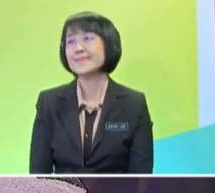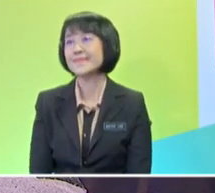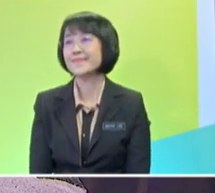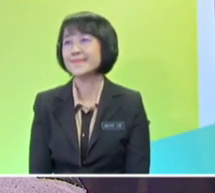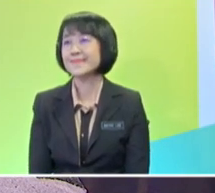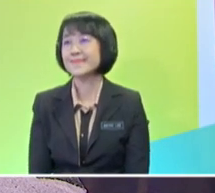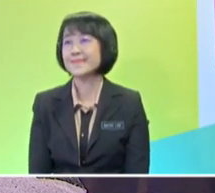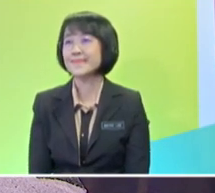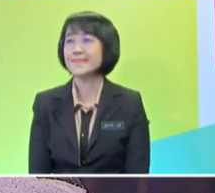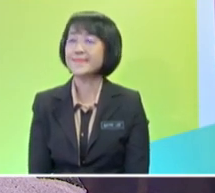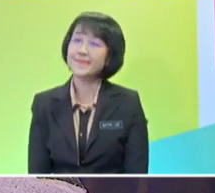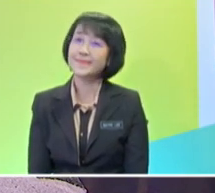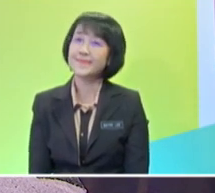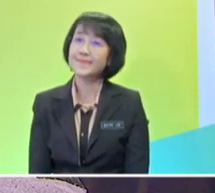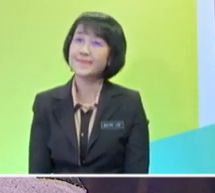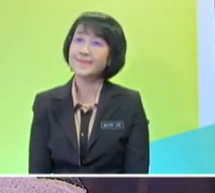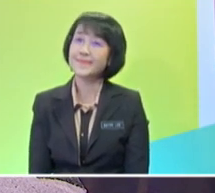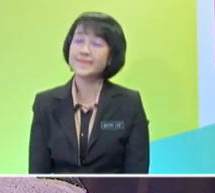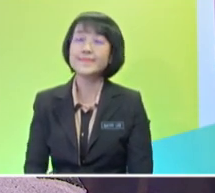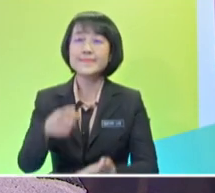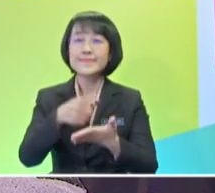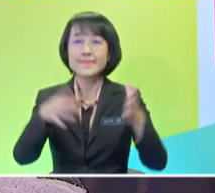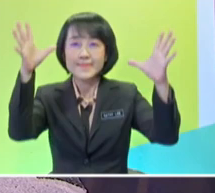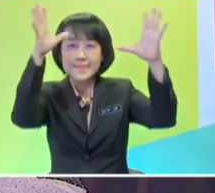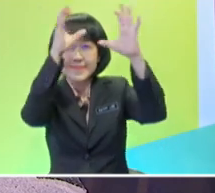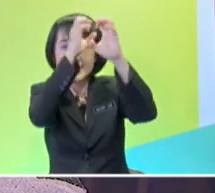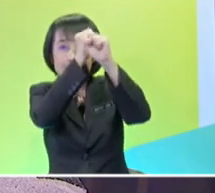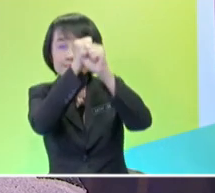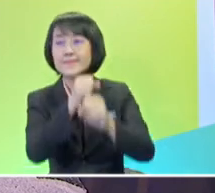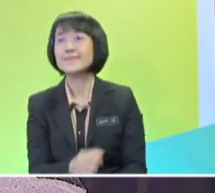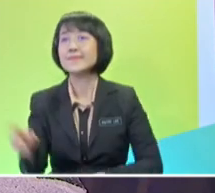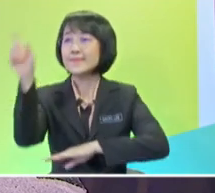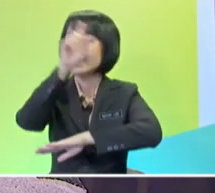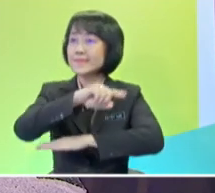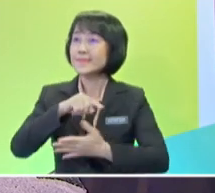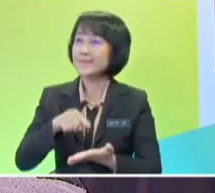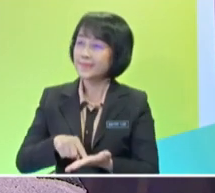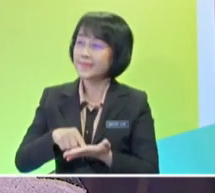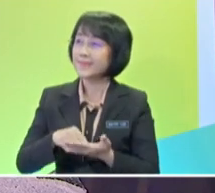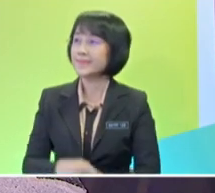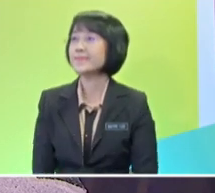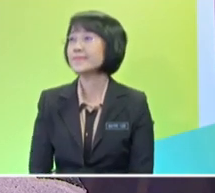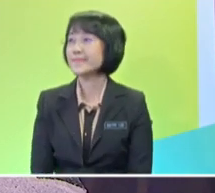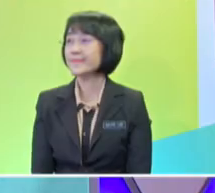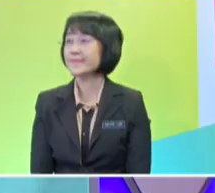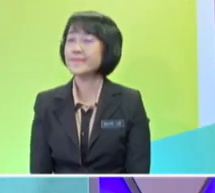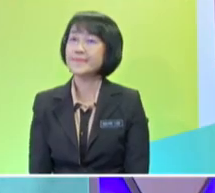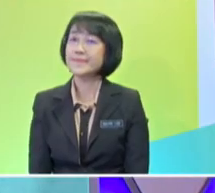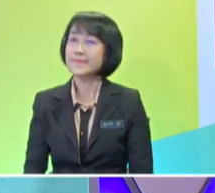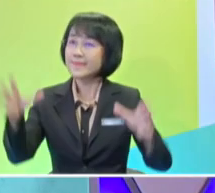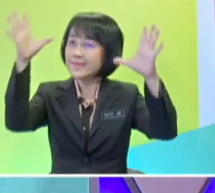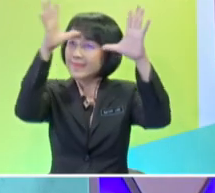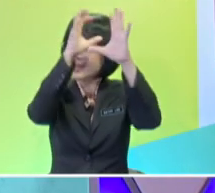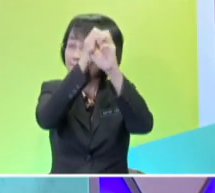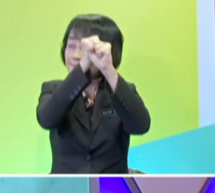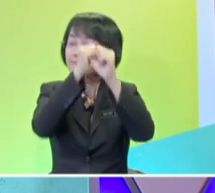ini apakah kesimpulan yang dapat kita lakukan terhadap topik yang telah kita pelajari sepakat ini kesimpulan yang